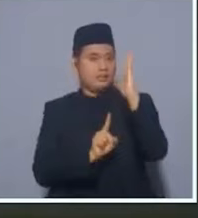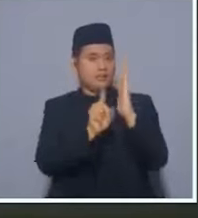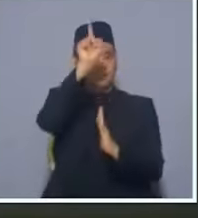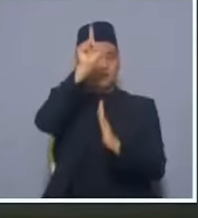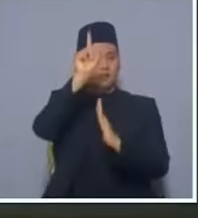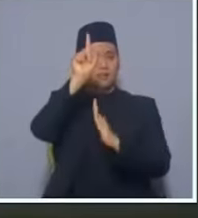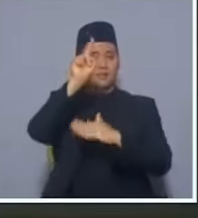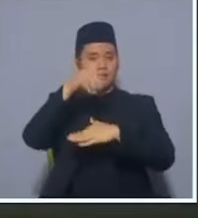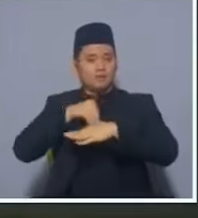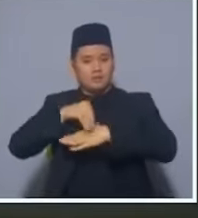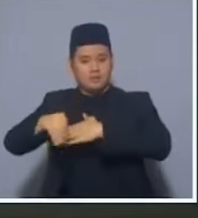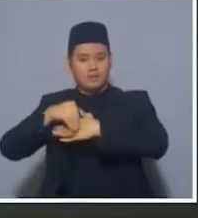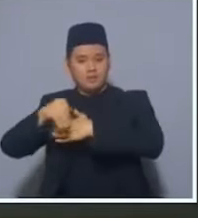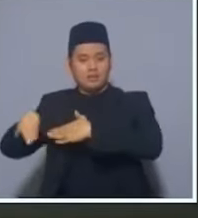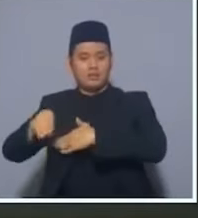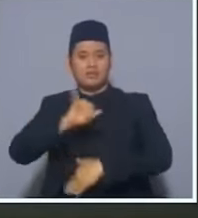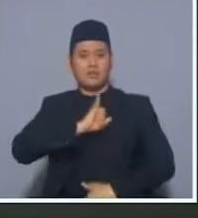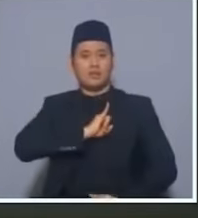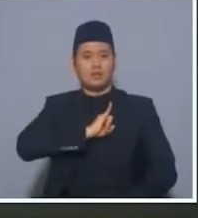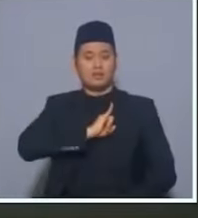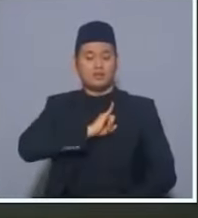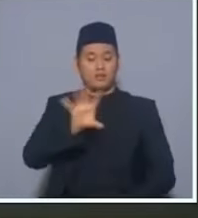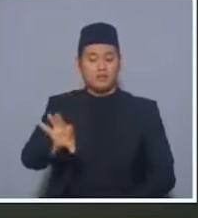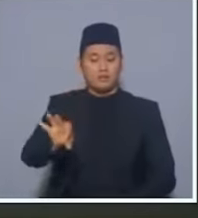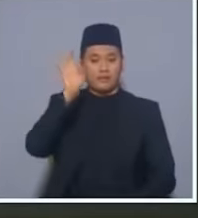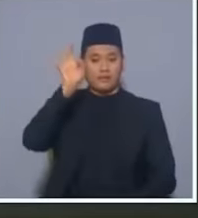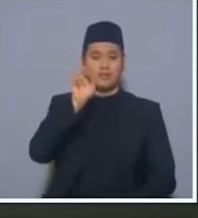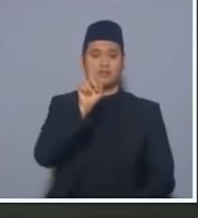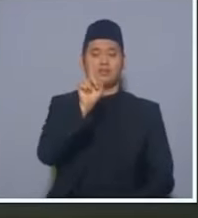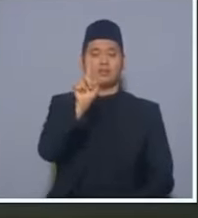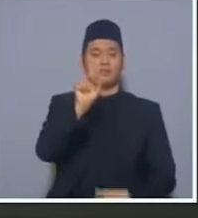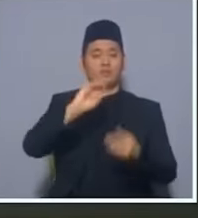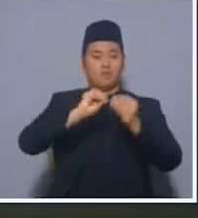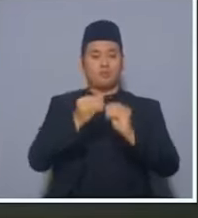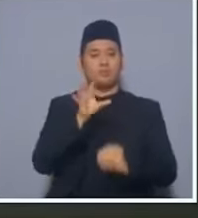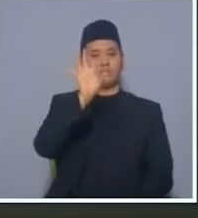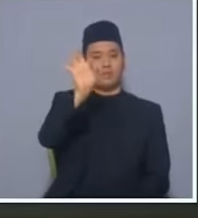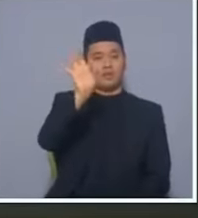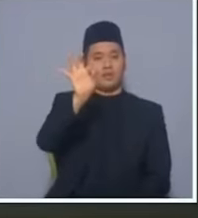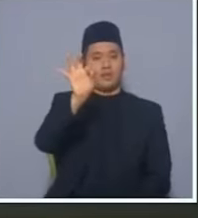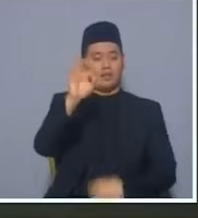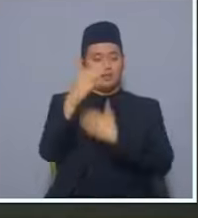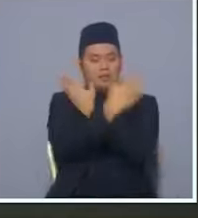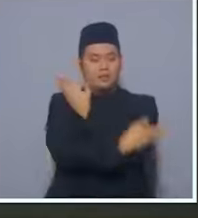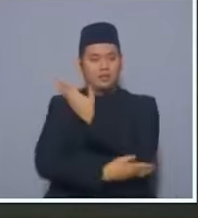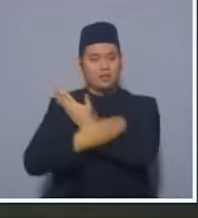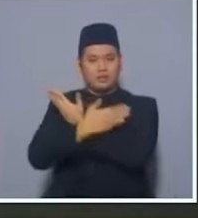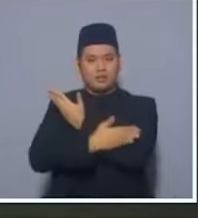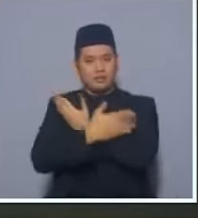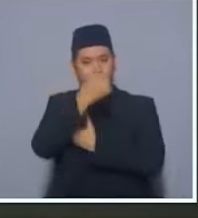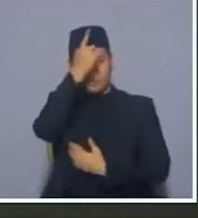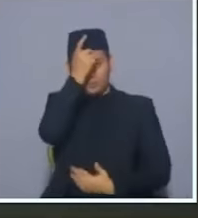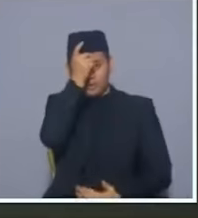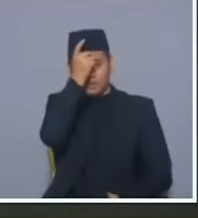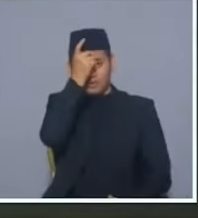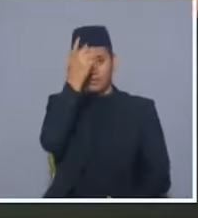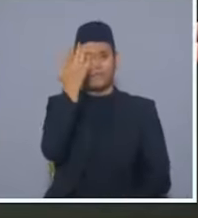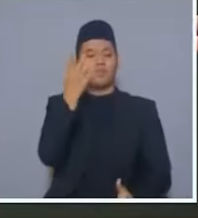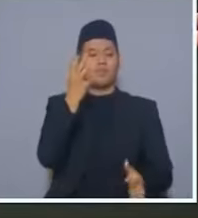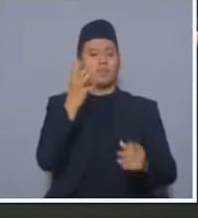top 10, saya hanya jumpa satu je. Pada tangga ke-9, negara Turki. Tetapi di atas